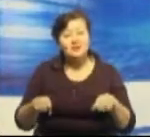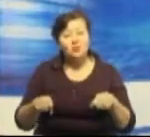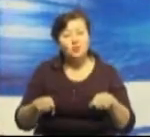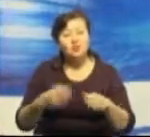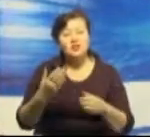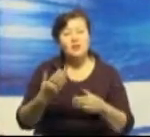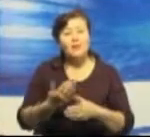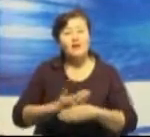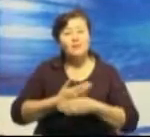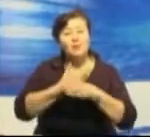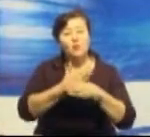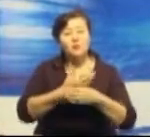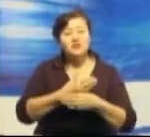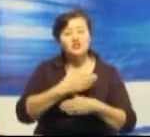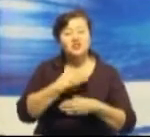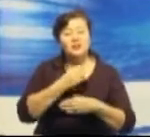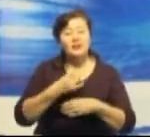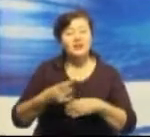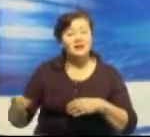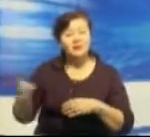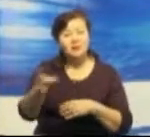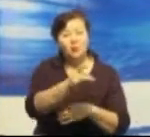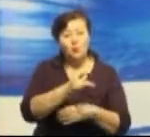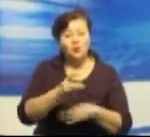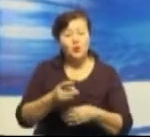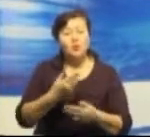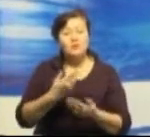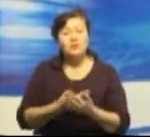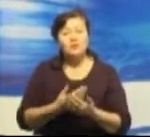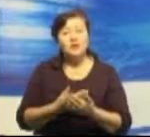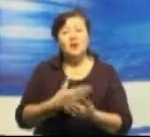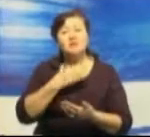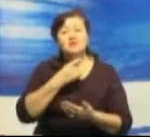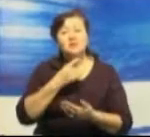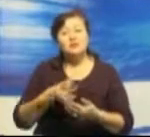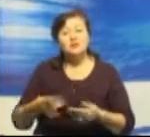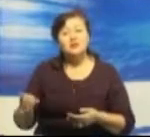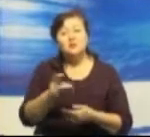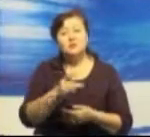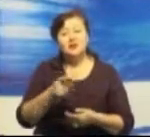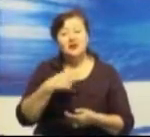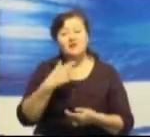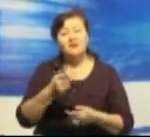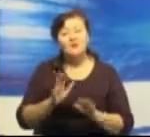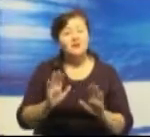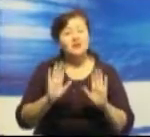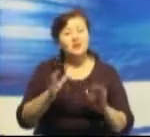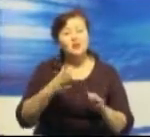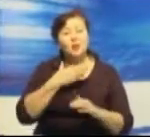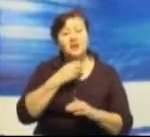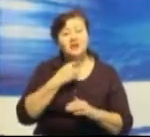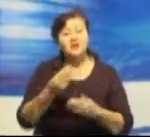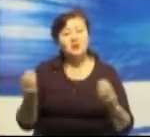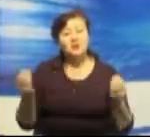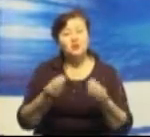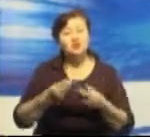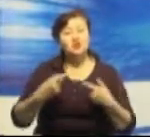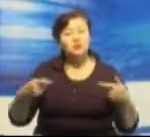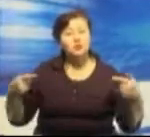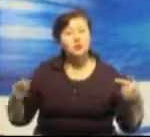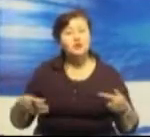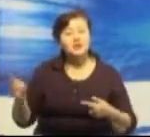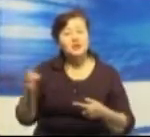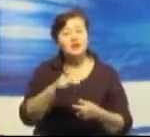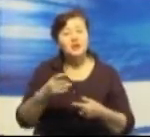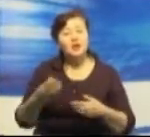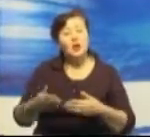по оказанию помощи Семипалатинскому региону. Но под Семипалатинским регионом мы подразумеваем не только город Семей, но и те районы,